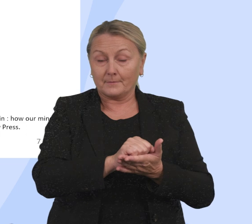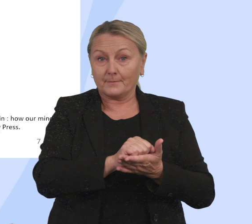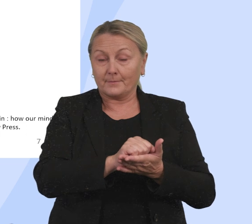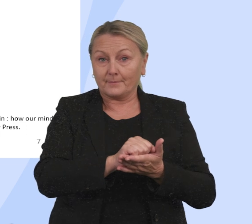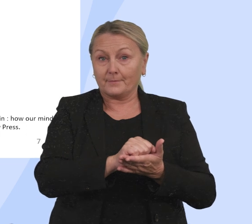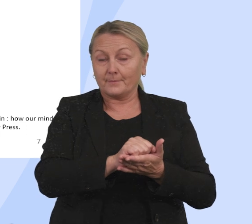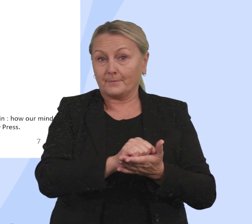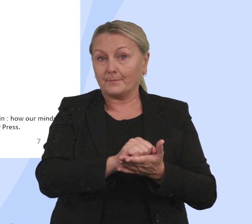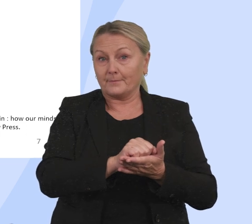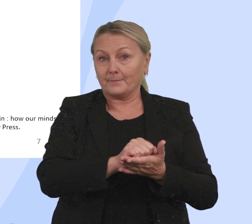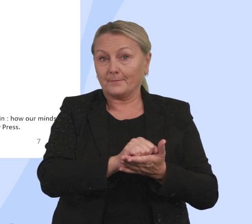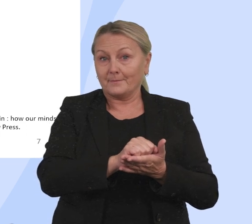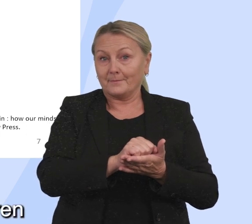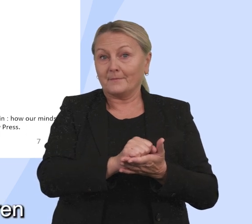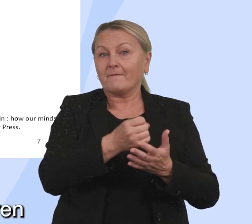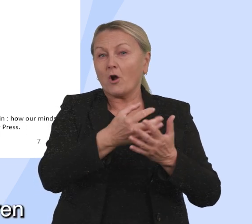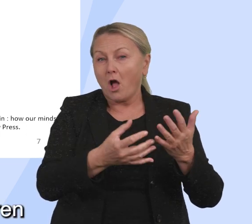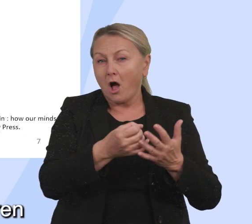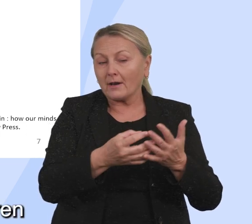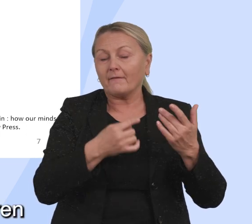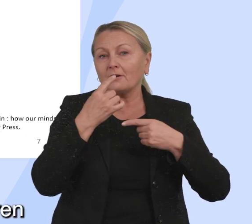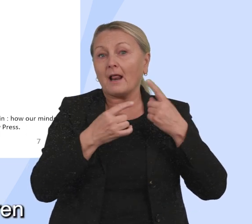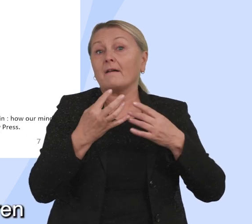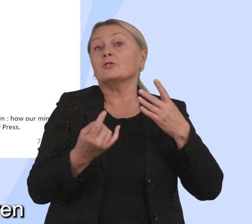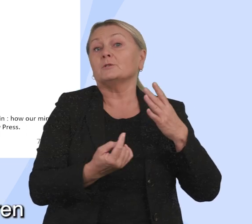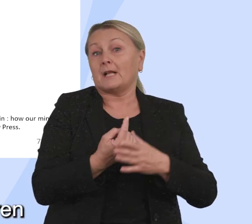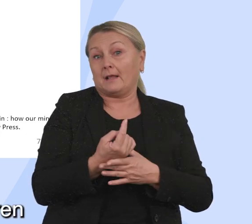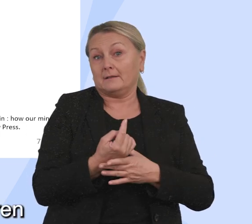eller fortælle, hvad der er på spil. I kan forestille jer